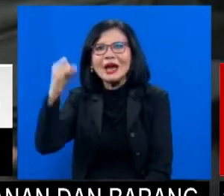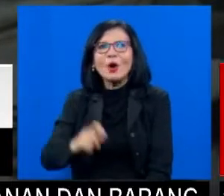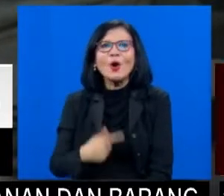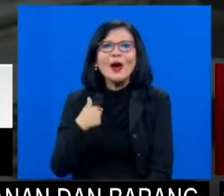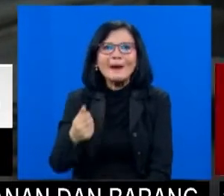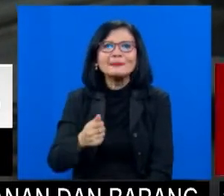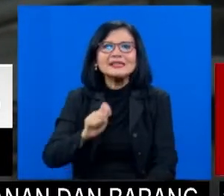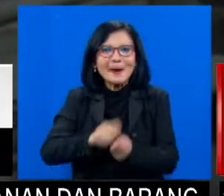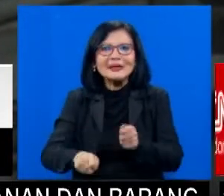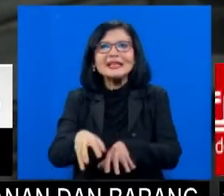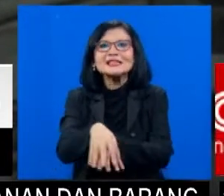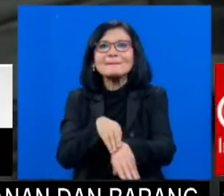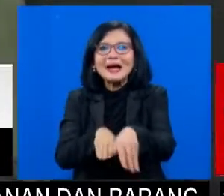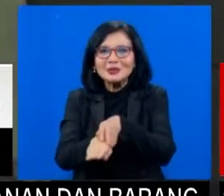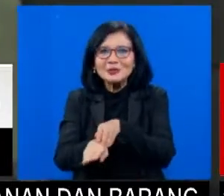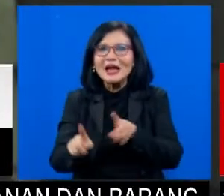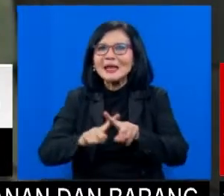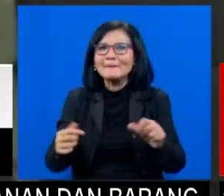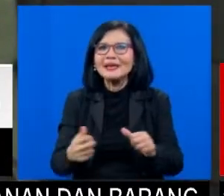kita bikin sepatu aja, pasti keren nih.